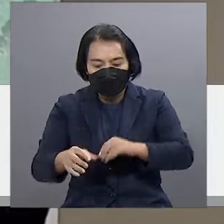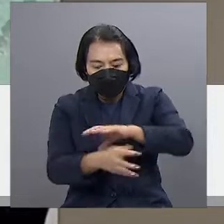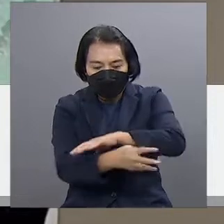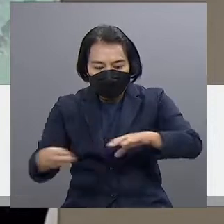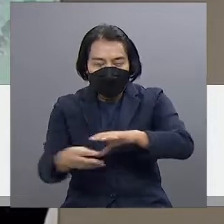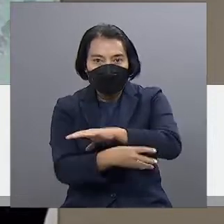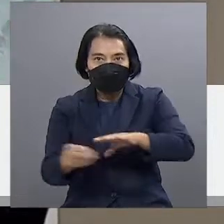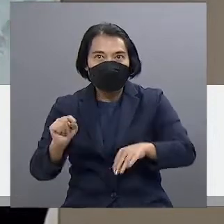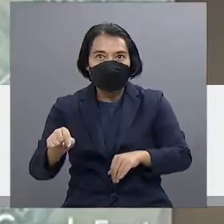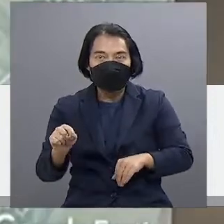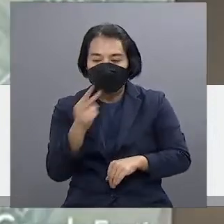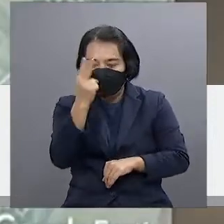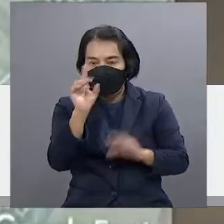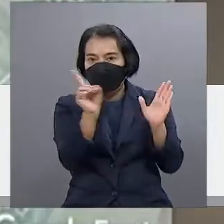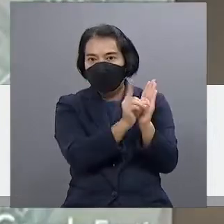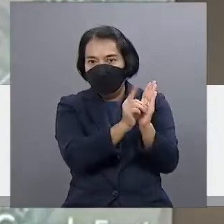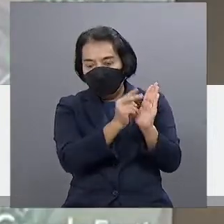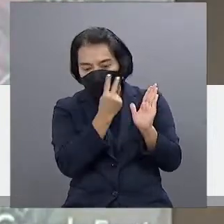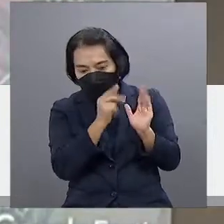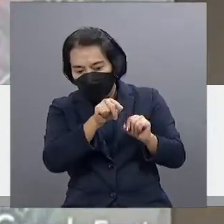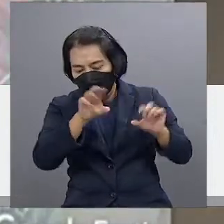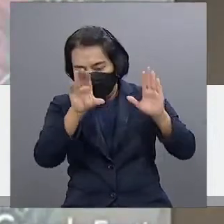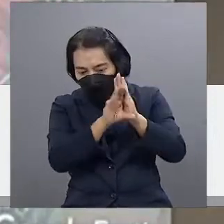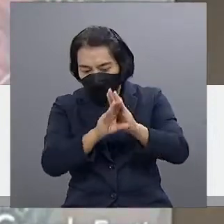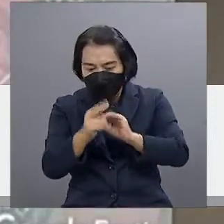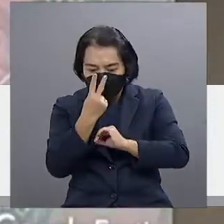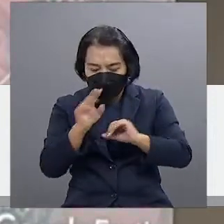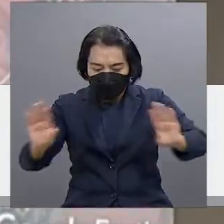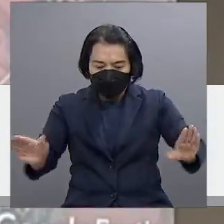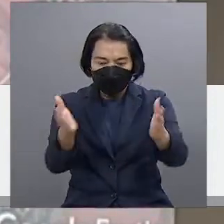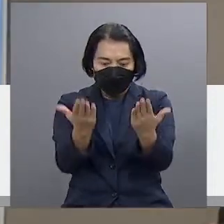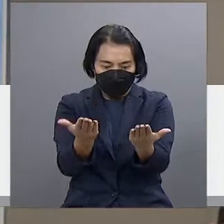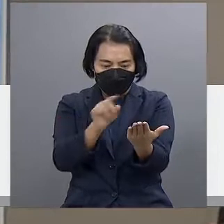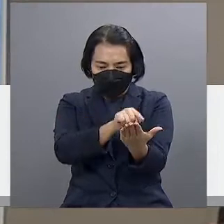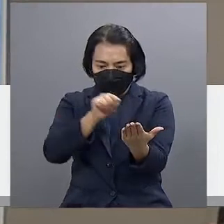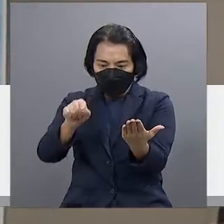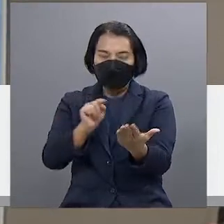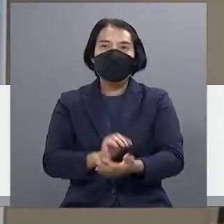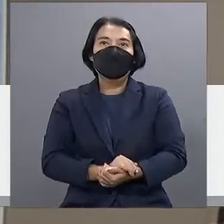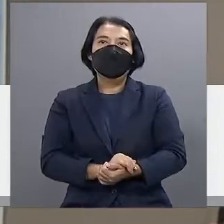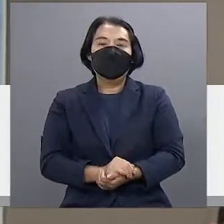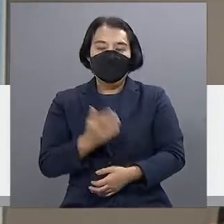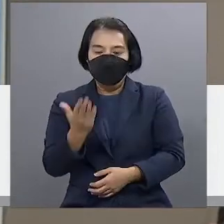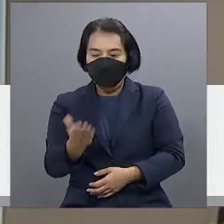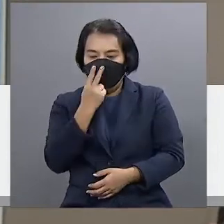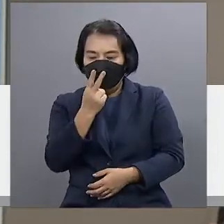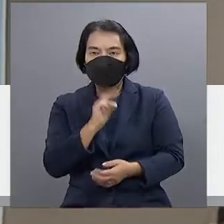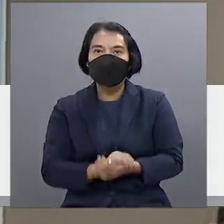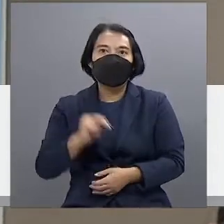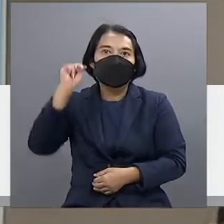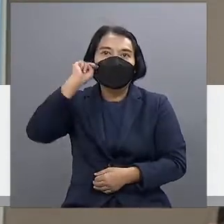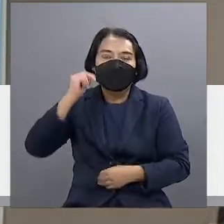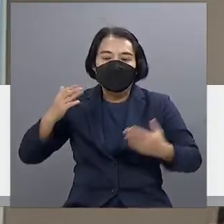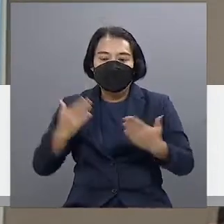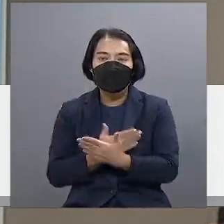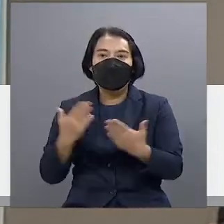เมื่อ 3ปีก่อนมาเปรียบเทียบกับปัจจุบันพบการดูซ้ายของท่าทรายบางแห่งทำให้สายน้ำเปลี่ยนทิศทาง